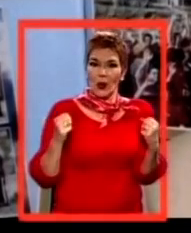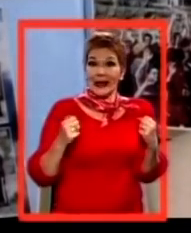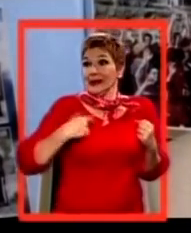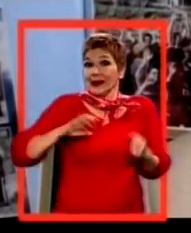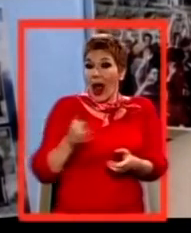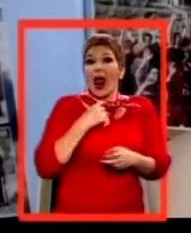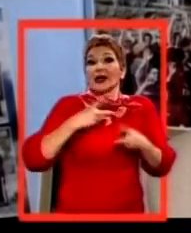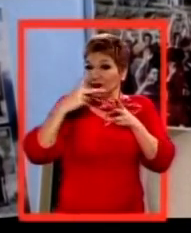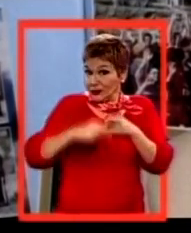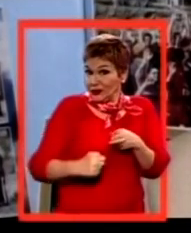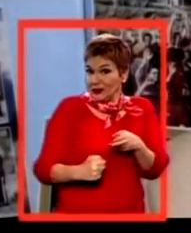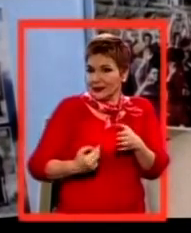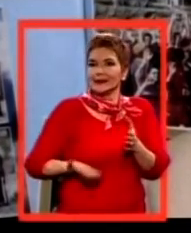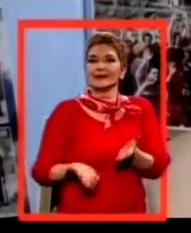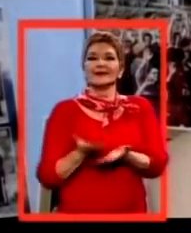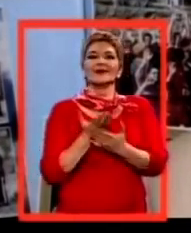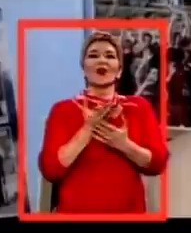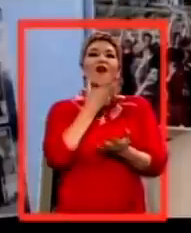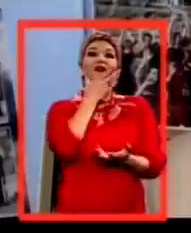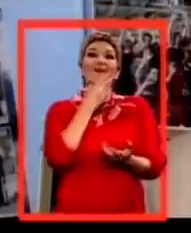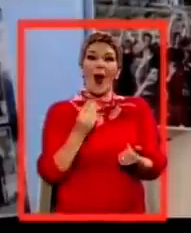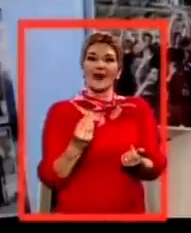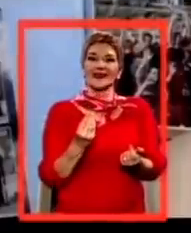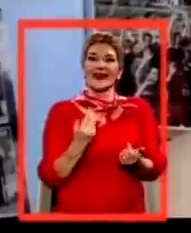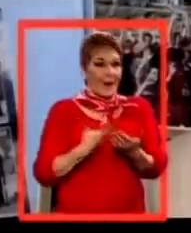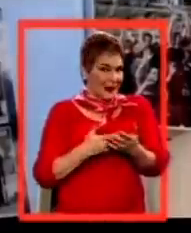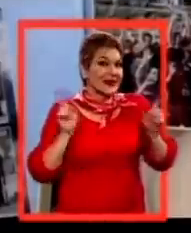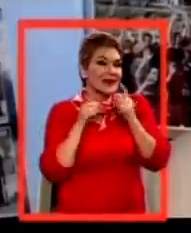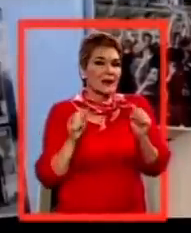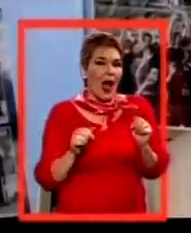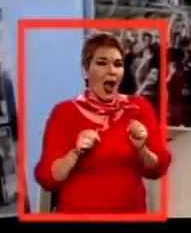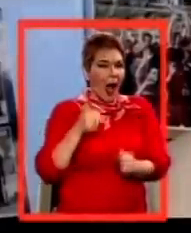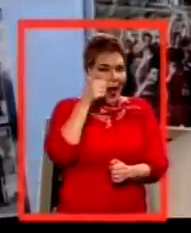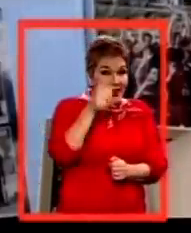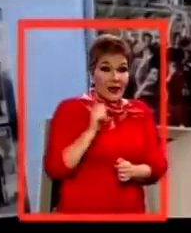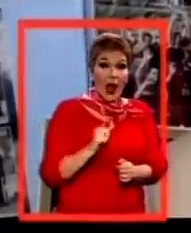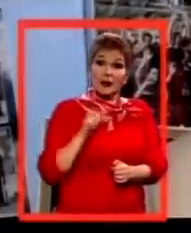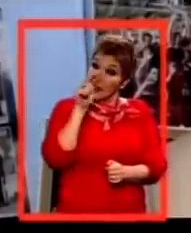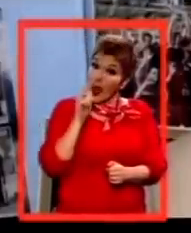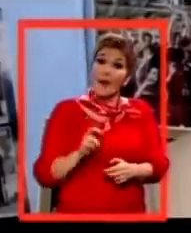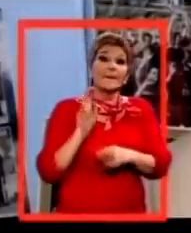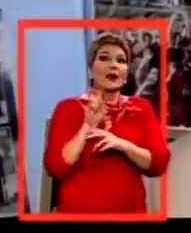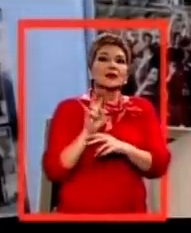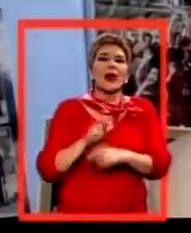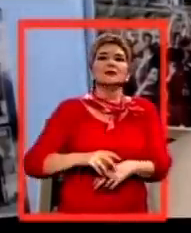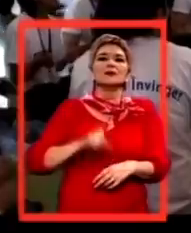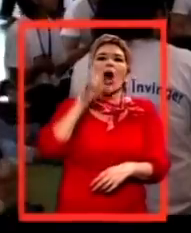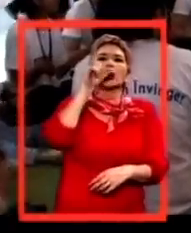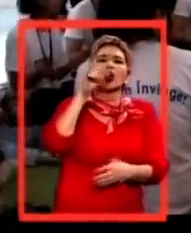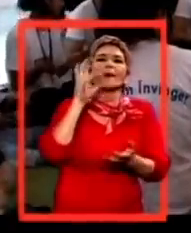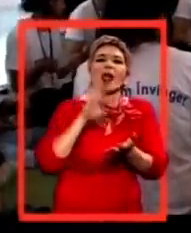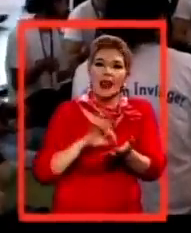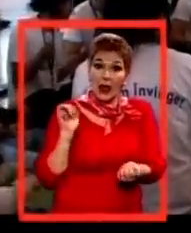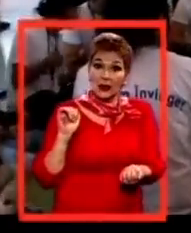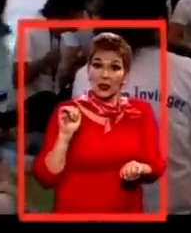iasă ceva frumos, să sărbăm. E adevărat, pentru noi este a șaptea întâlnire de